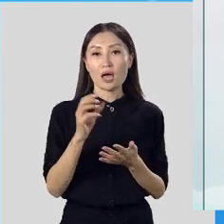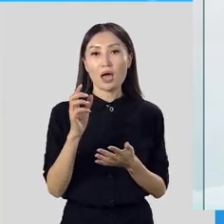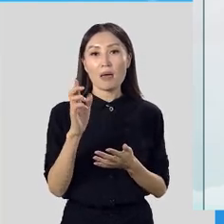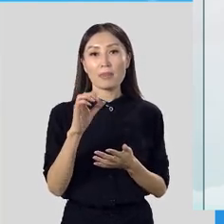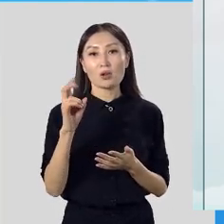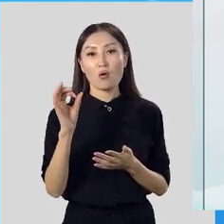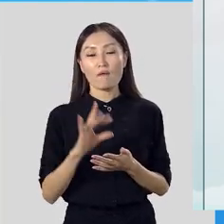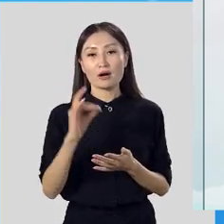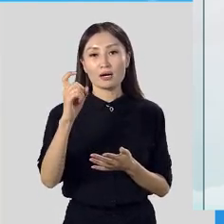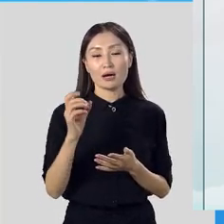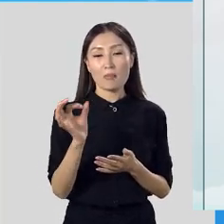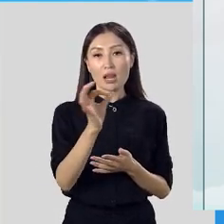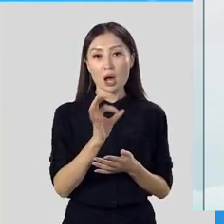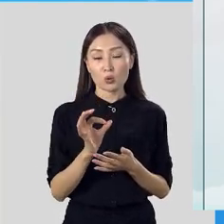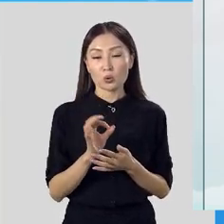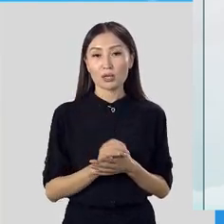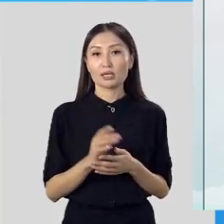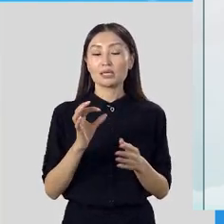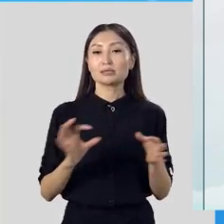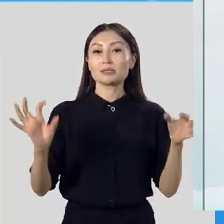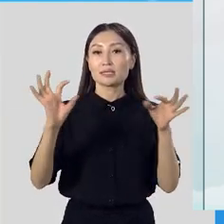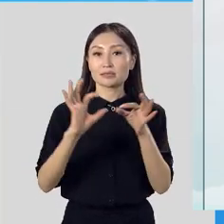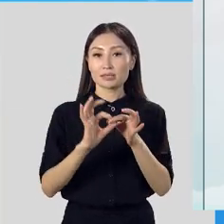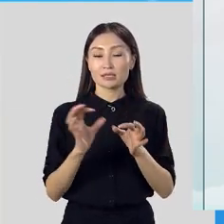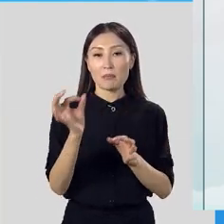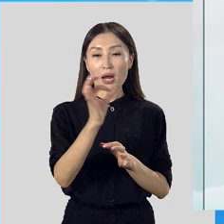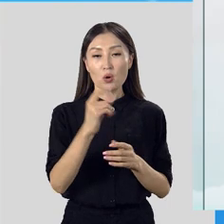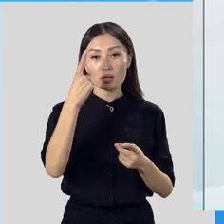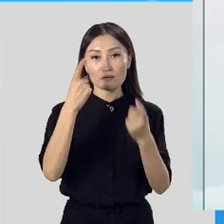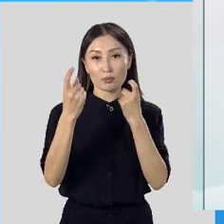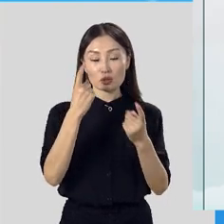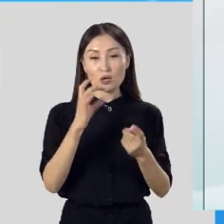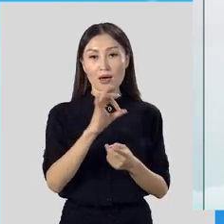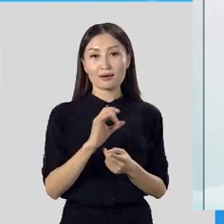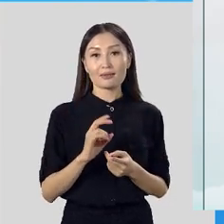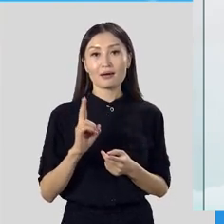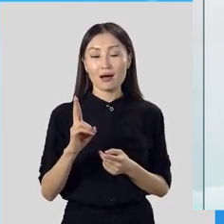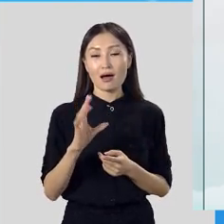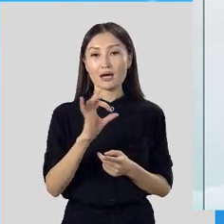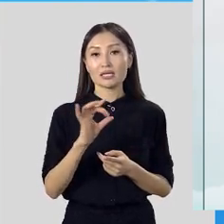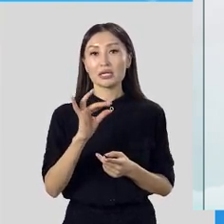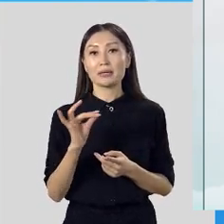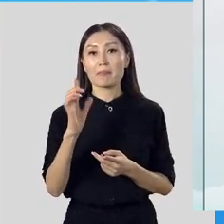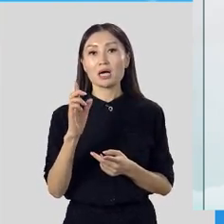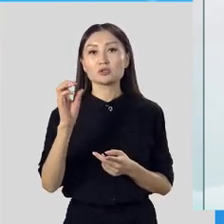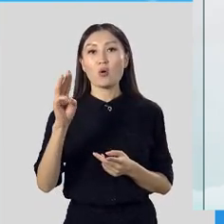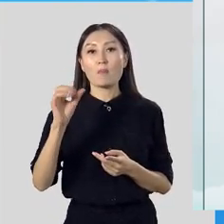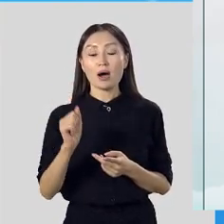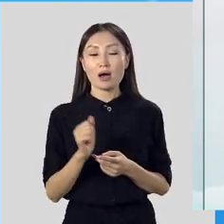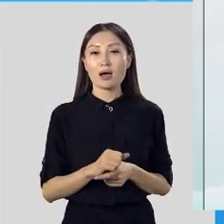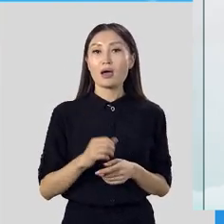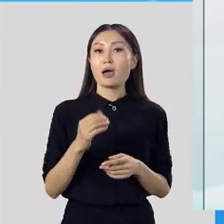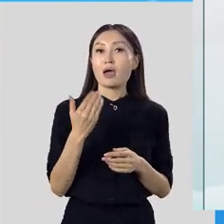молекулы. Процесс начинается с соединения молекулы информационной РНК с рибосомой. В